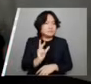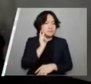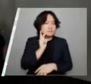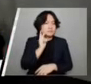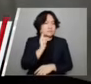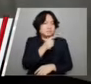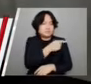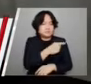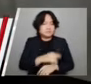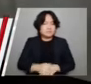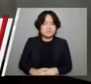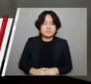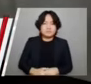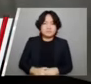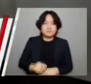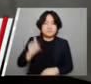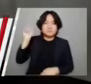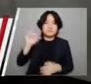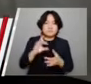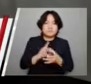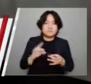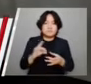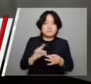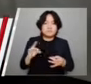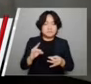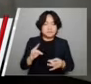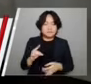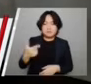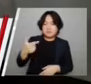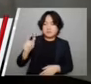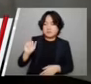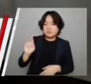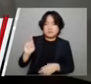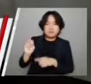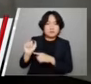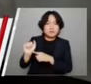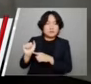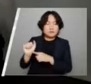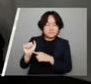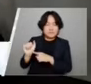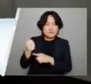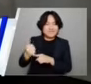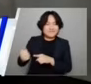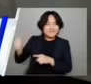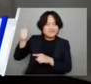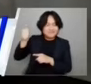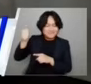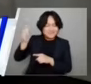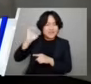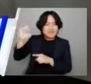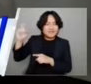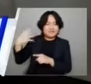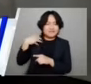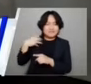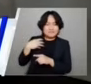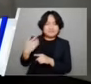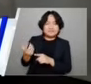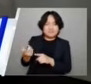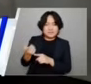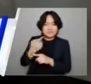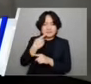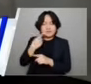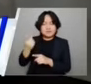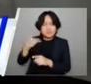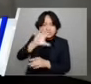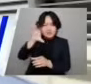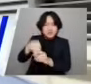Garma dito sa pagkoconnect the dots, kumbaga. Isa siya sa mga missing pieces of the puzzle sa pagkakaintindi namin sa war on drugs. Paano ba